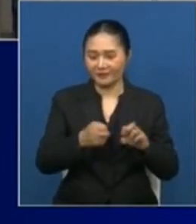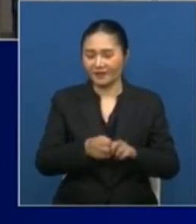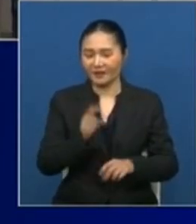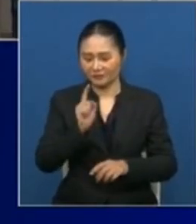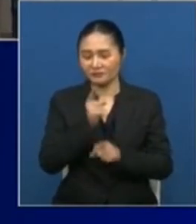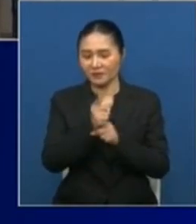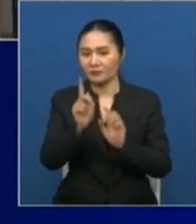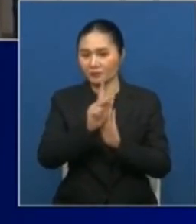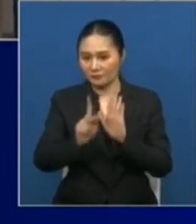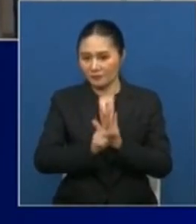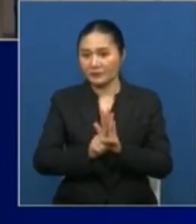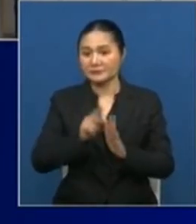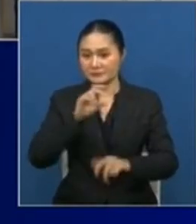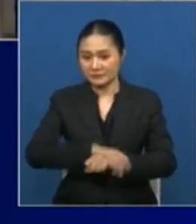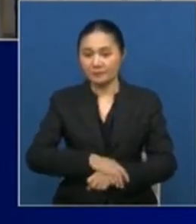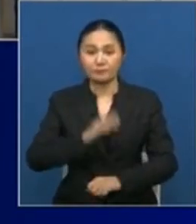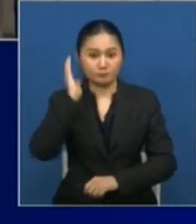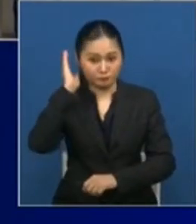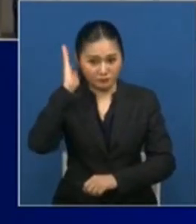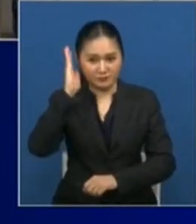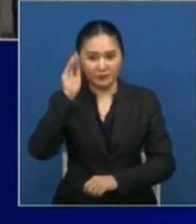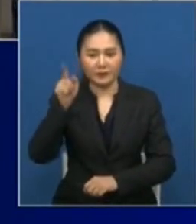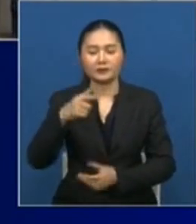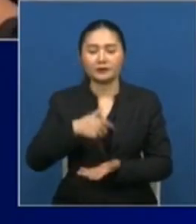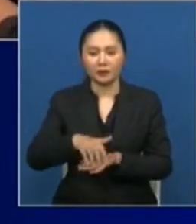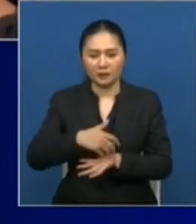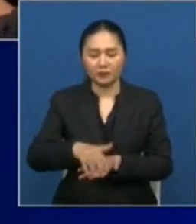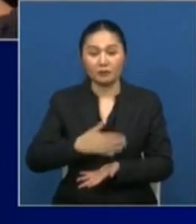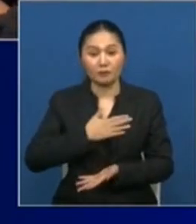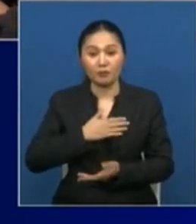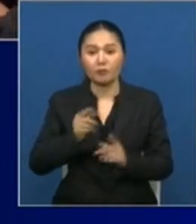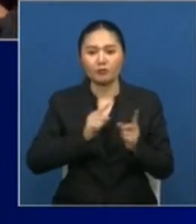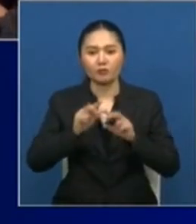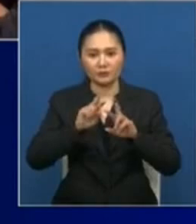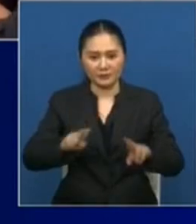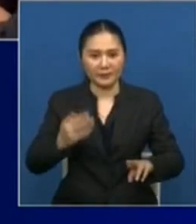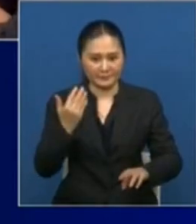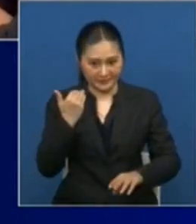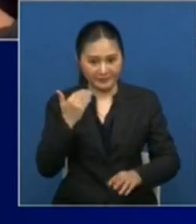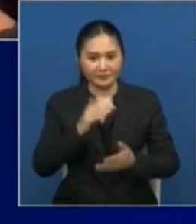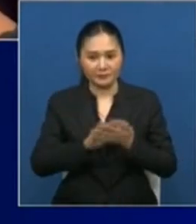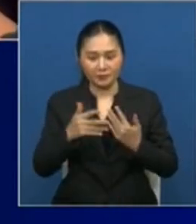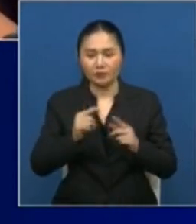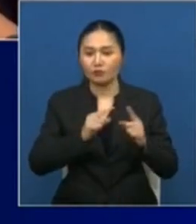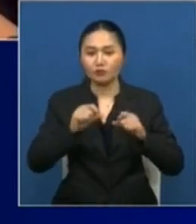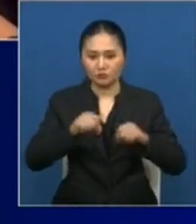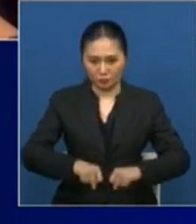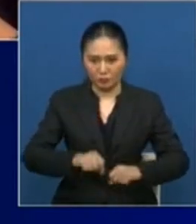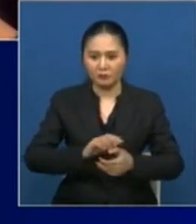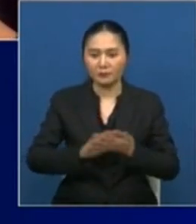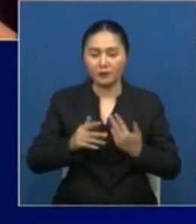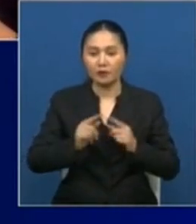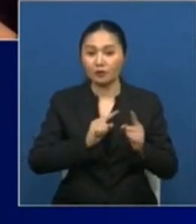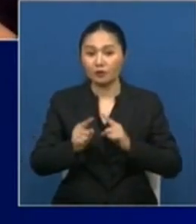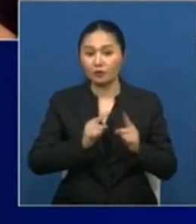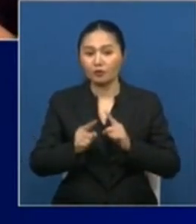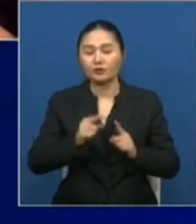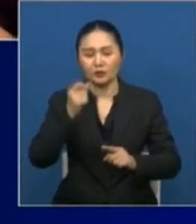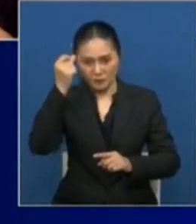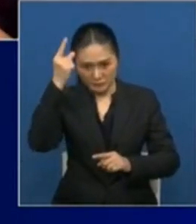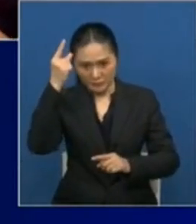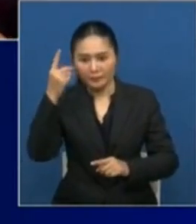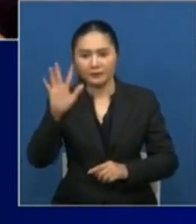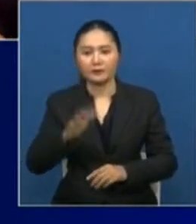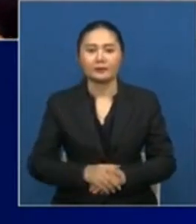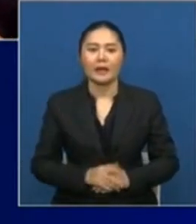างกันไปแต่ว่าทางบาสดำเองหรือนายนิรุธก็บอกว่าผมไปคุยกับที่ร้านเมื่อสักครู่แล้วไกลเกลี่ยกันเรียบร้อยพูดคุยกันปรับความเข้าใจเ